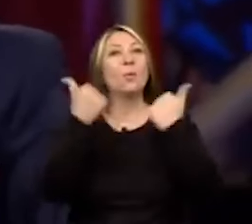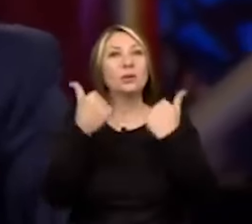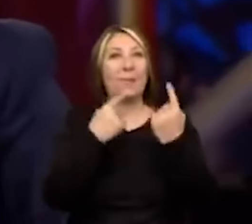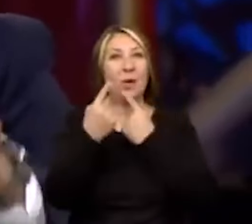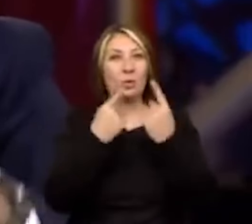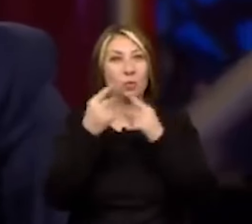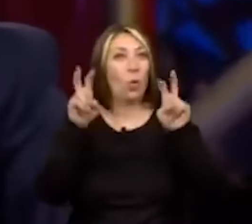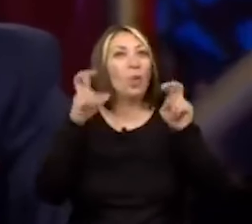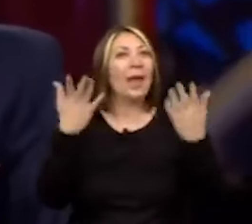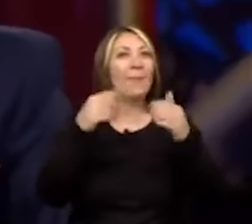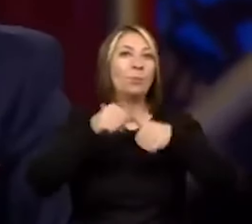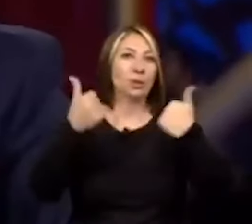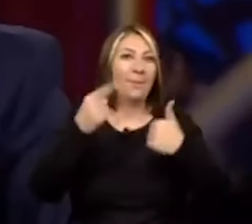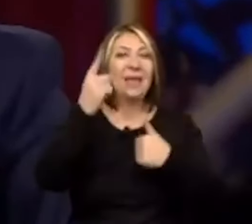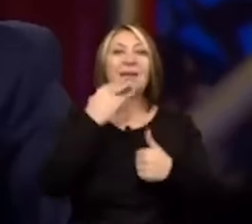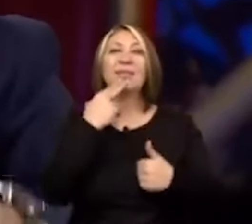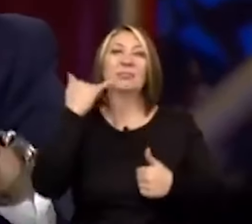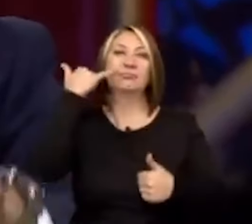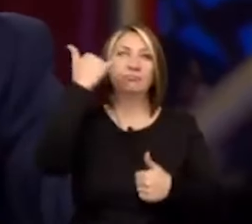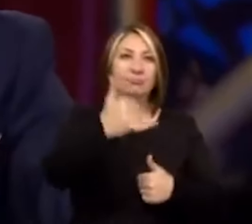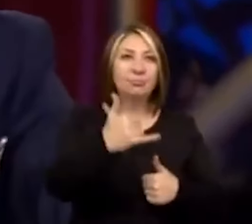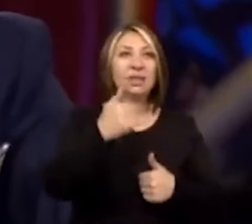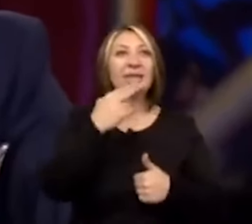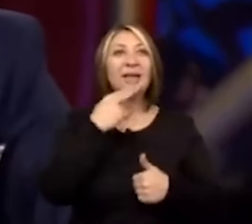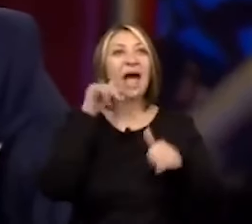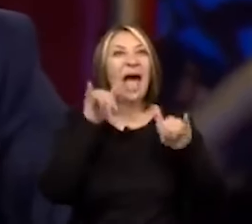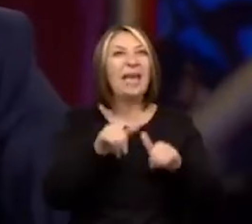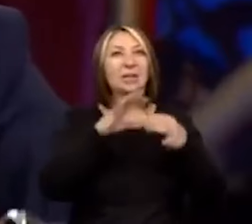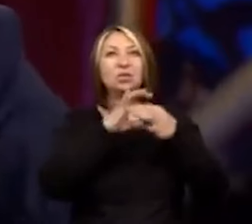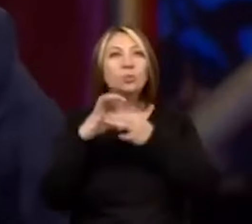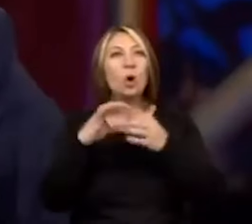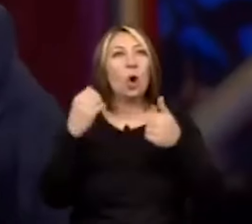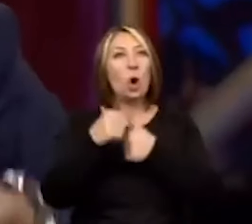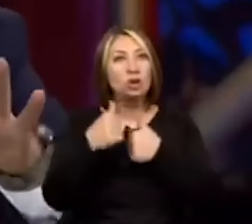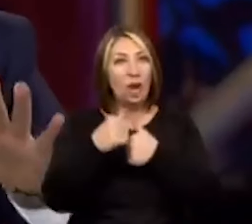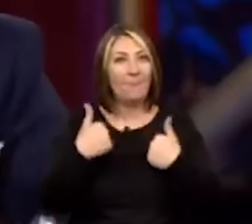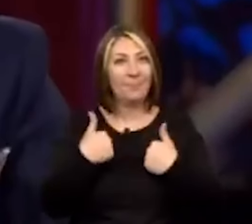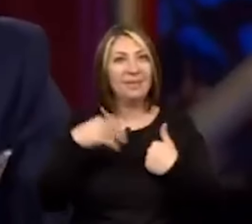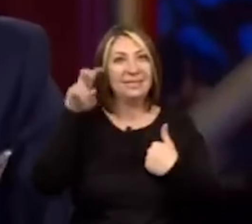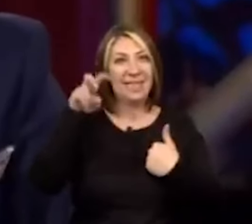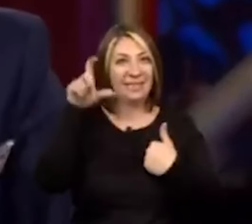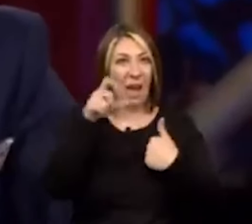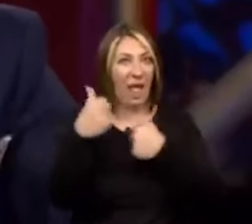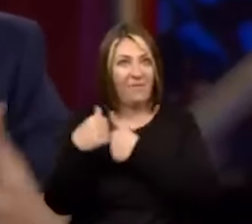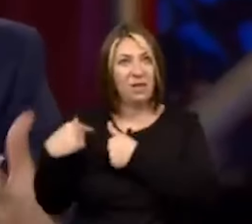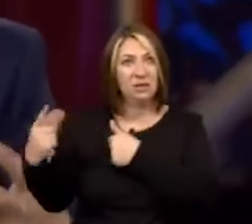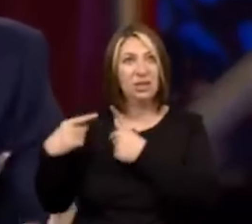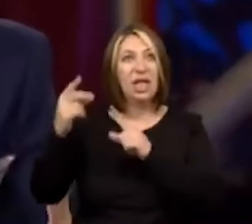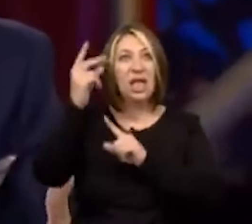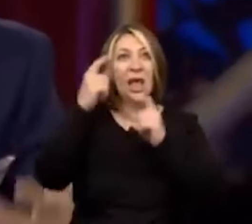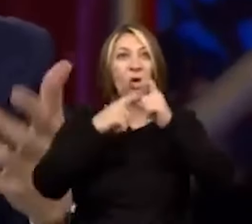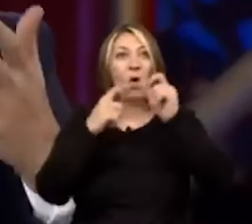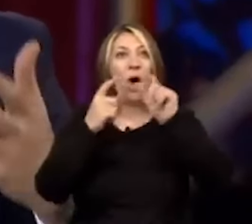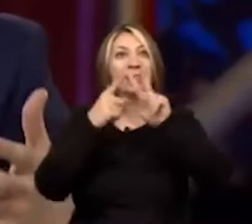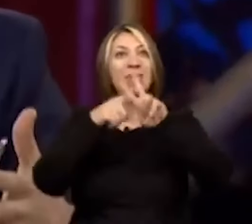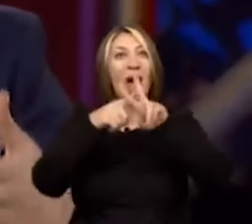konuşuyoruz yayında. Tamam. Bir kadın telefonla bağlandı. Ve kadın aynen şöyle söyledi. Kocam dedi 8 aylık evliyiz. İguana aldı